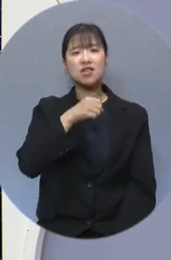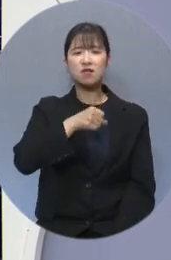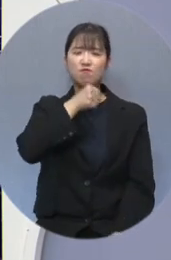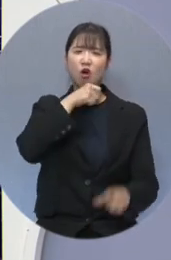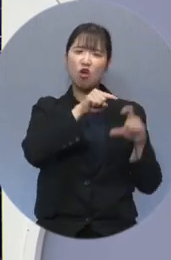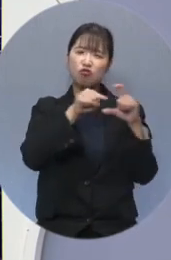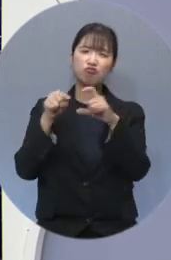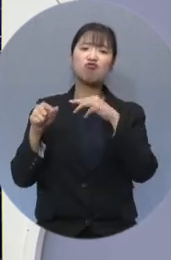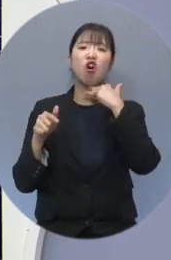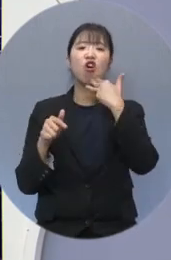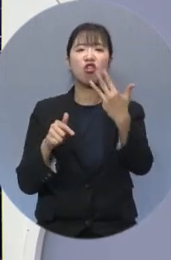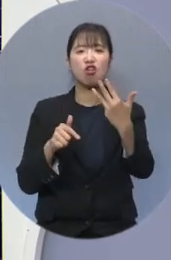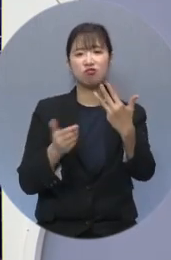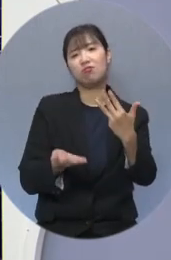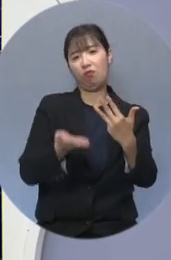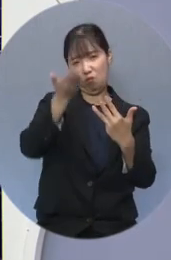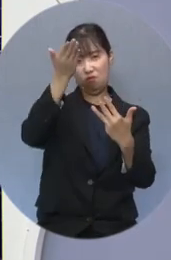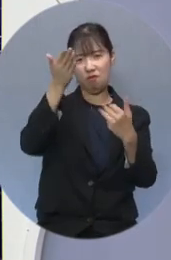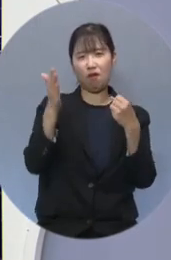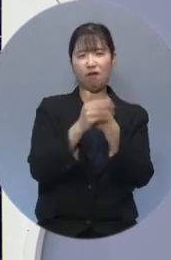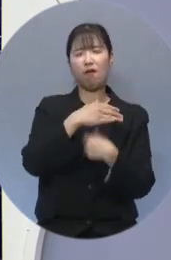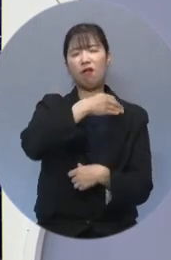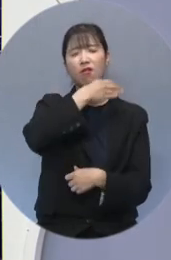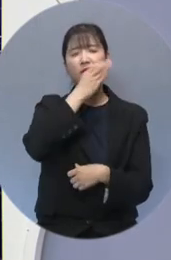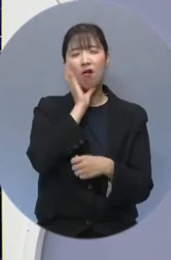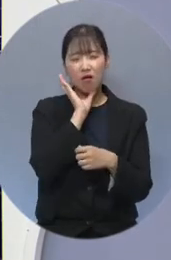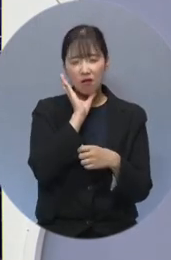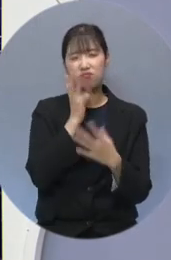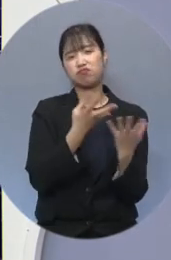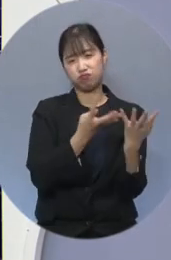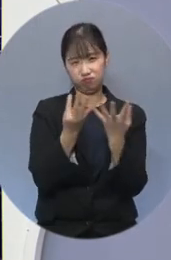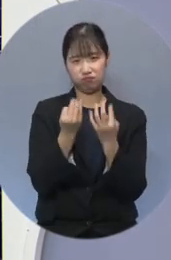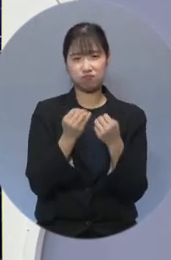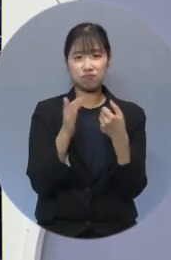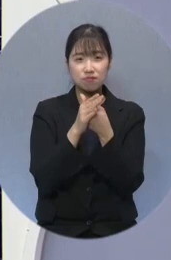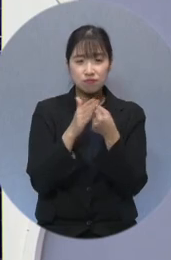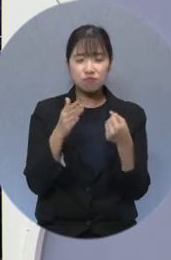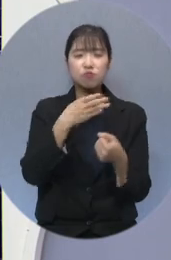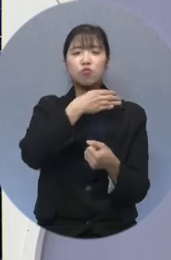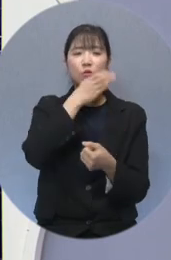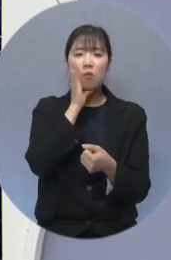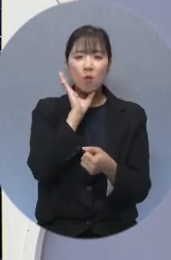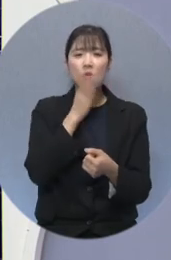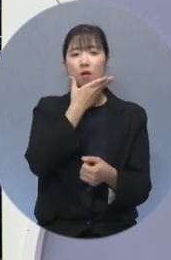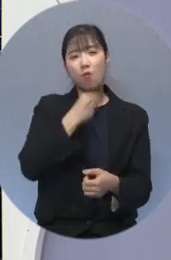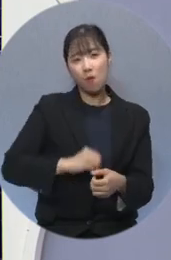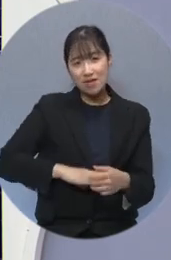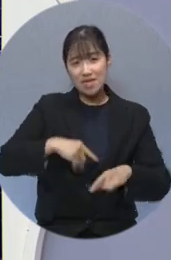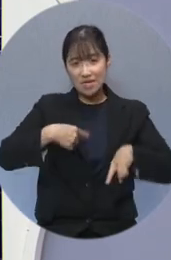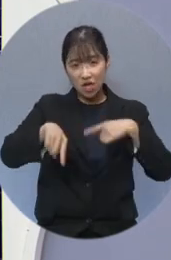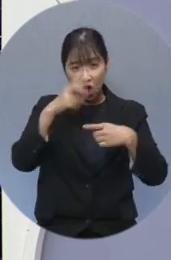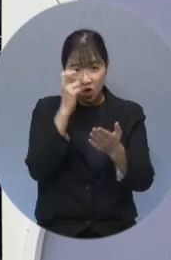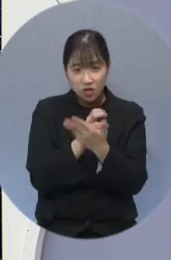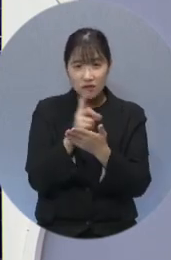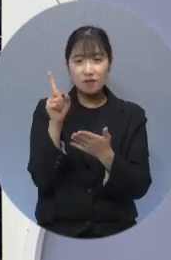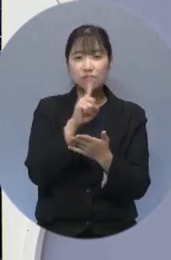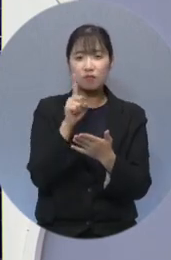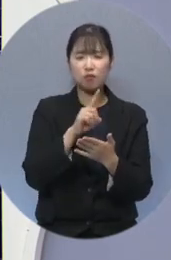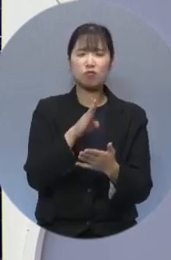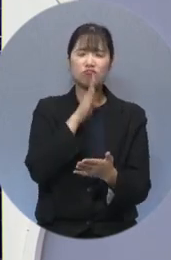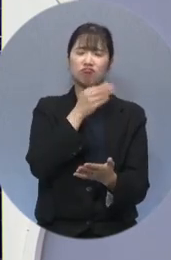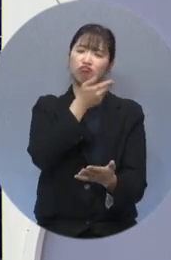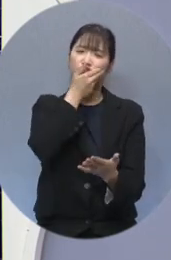평균 연령이 높습니다. 그만큼 고령 어르신이 많다는 거고요. 그러다 보니까 노인 복지 정책은 어르신 복지 정책은